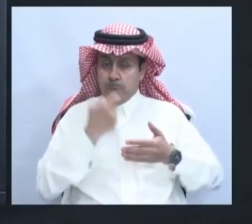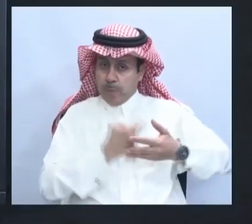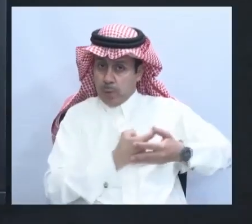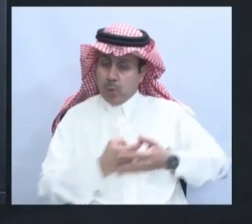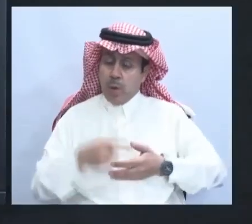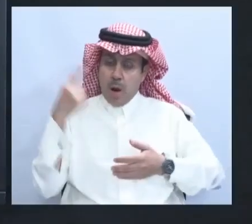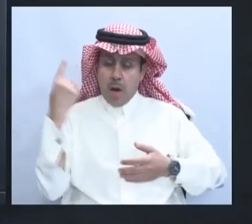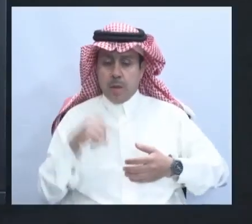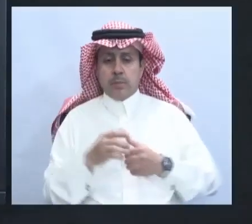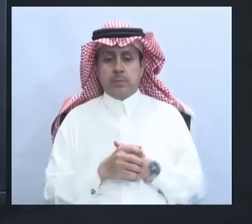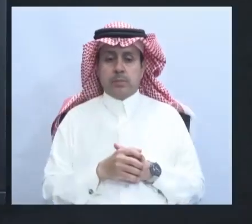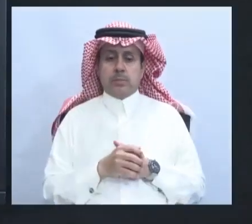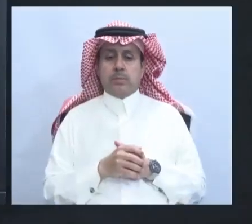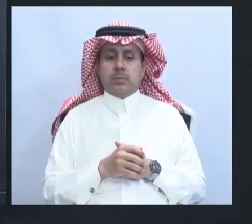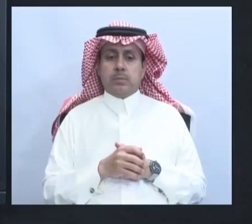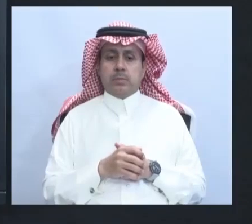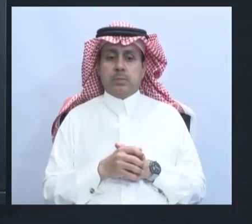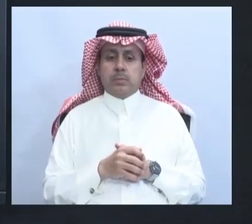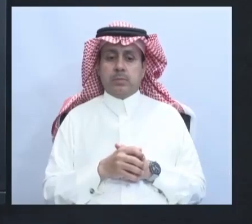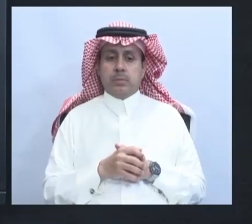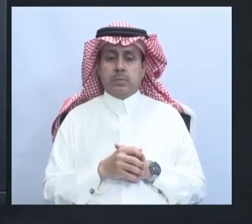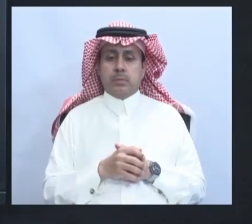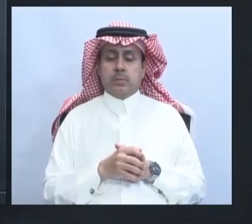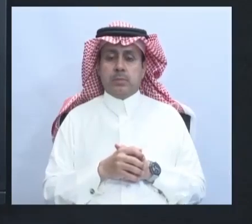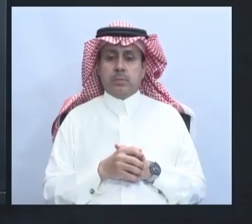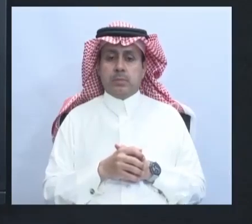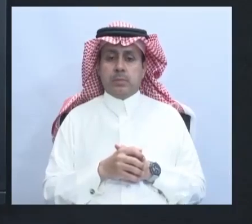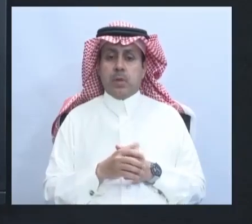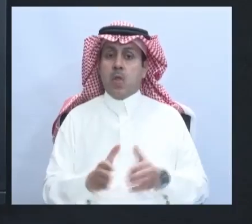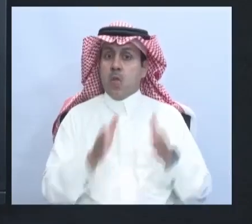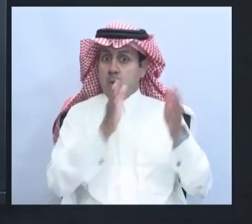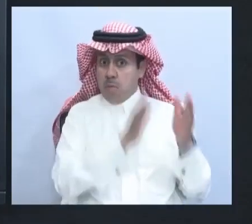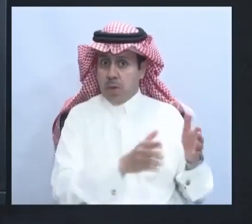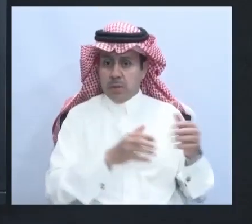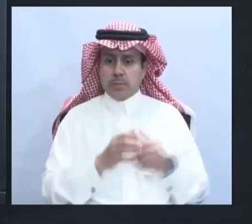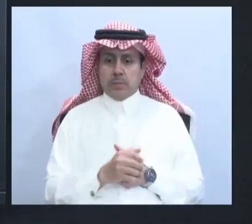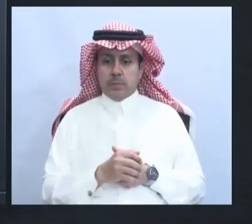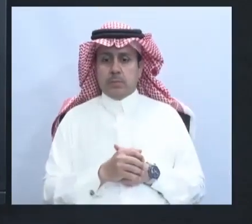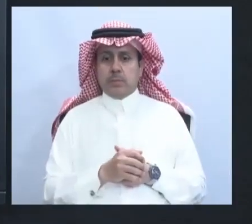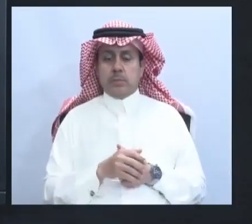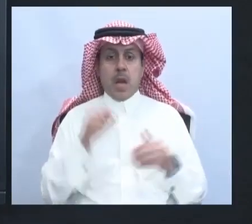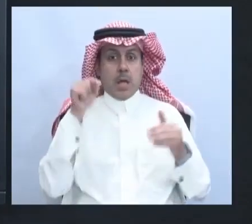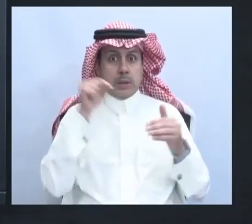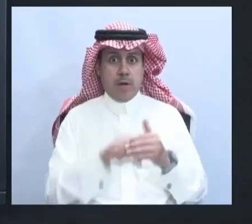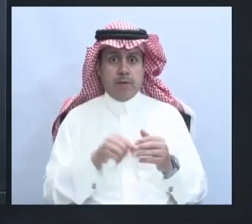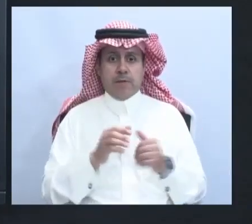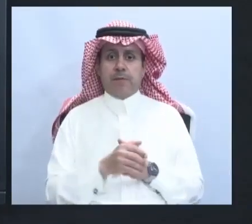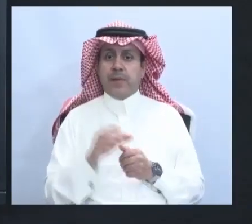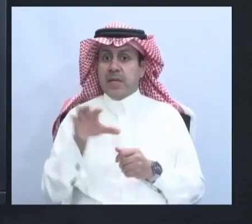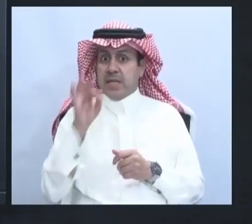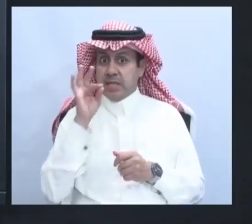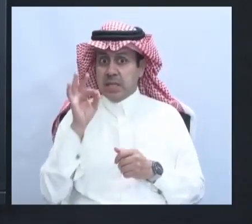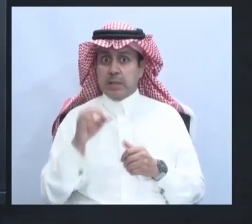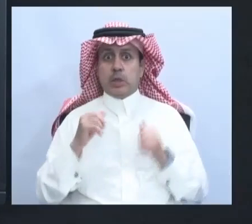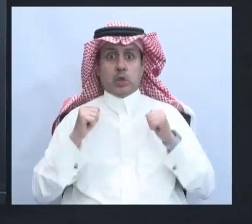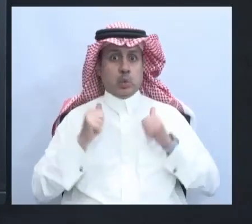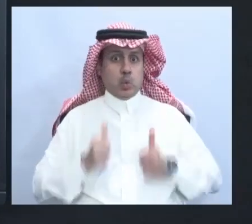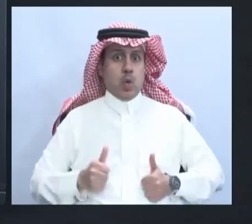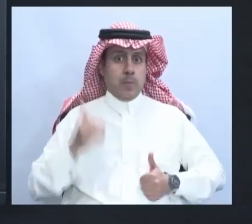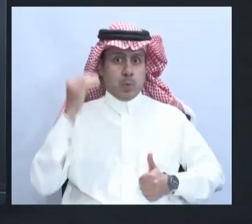شروط معتبره ليكون الرضاع محرما ثم ايضا من الاهداف ان يستنتج الطالب